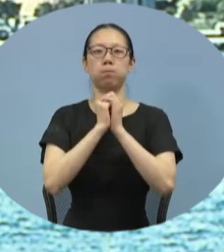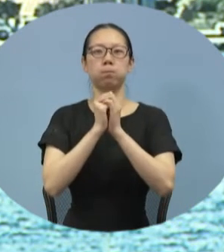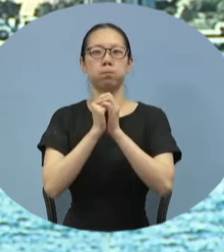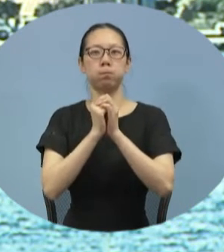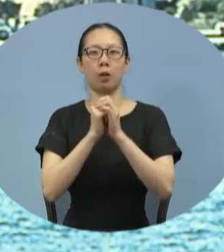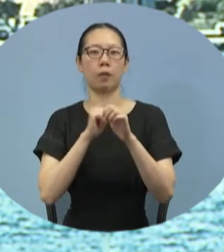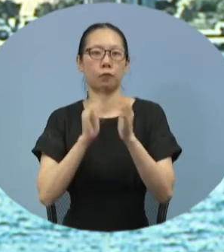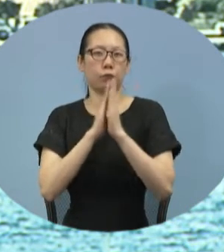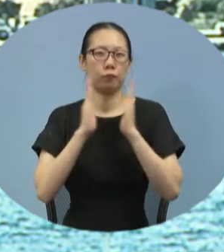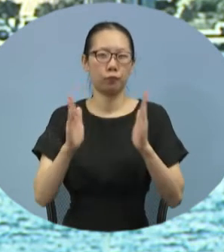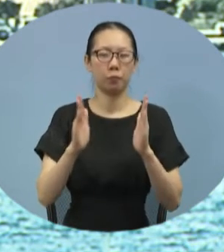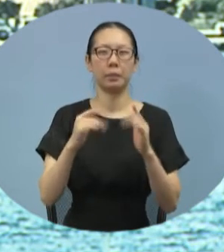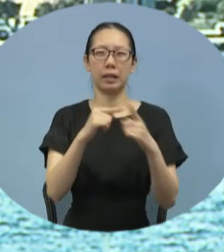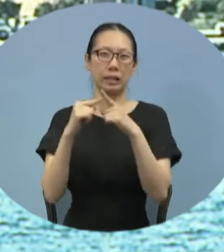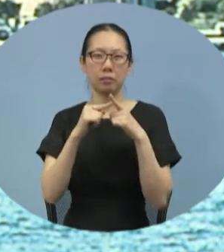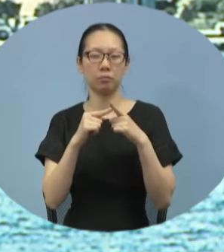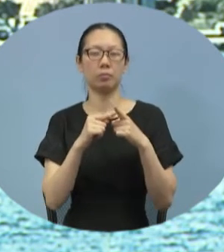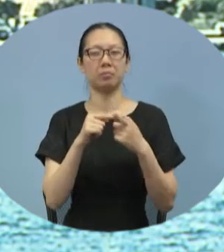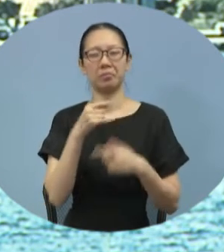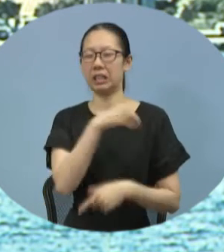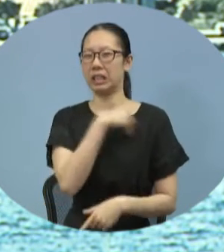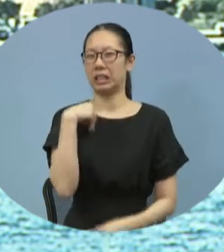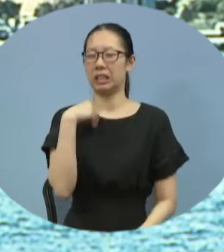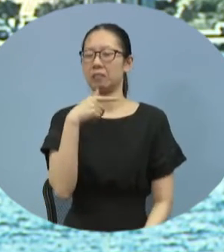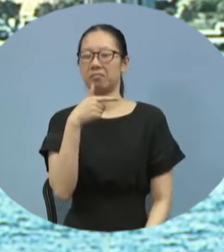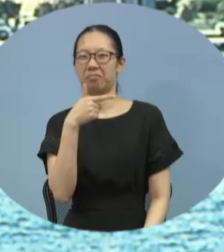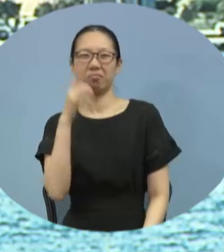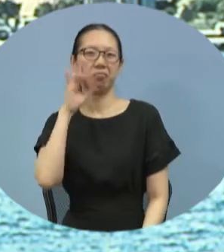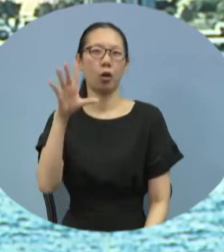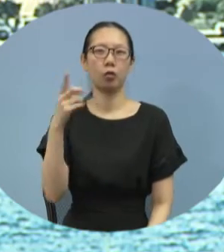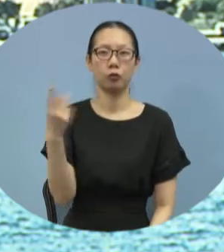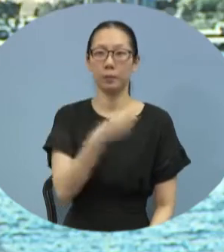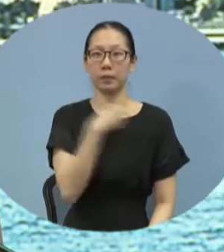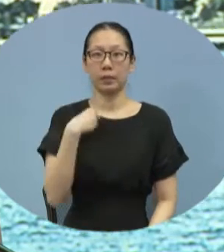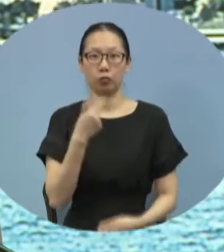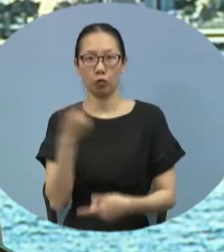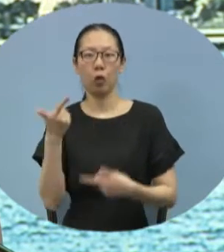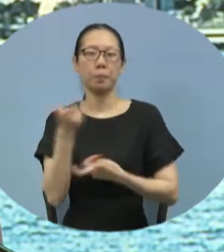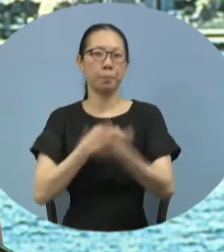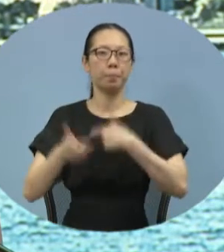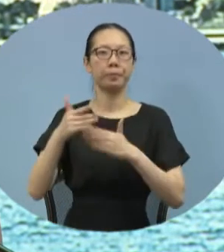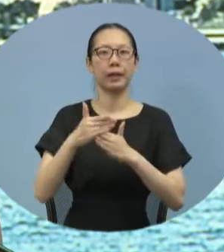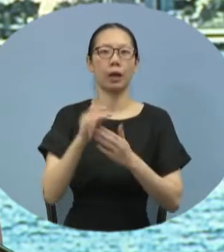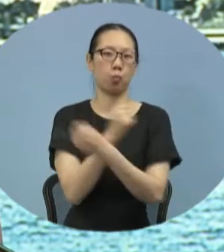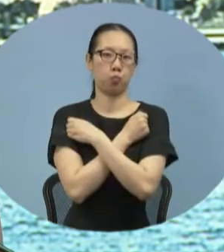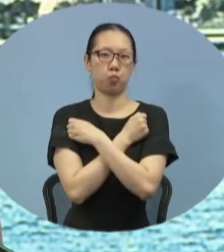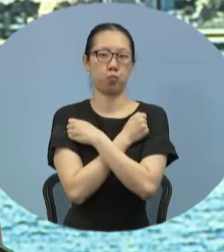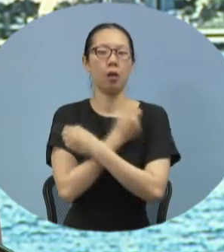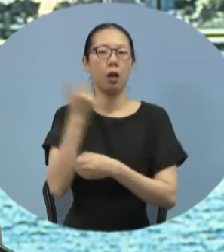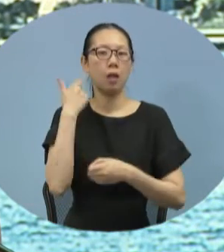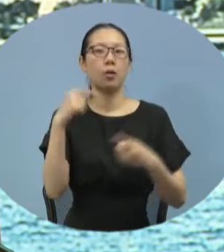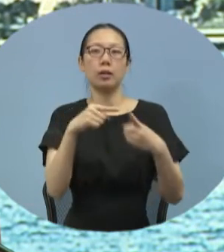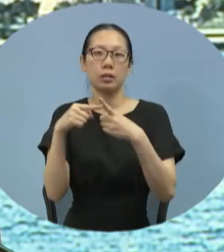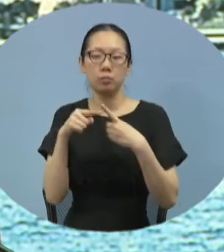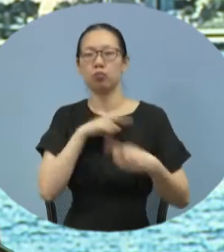民未必是想去看醫生，以及很多診所都是休息有關的，希望各位市民都切勿鬆